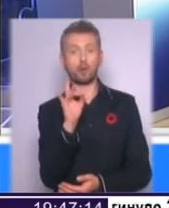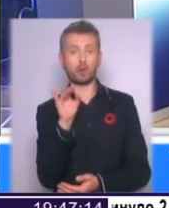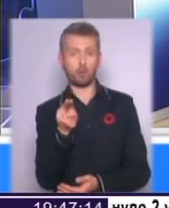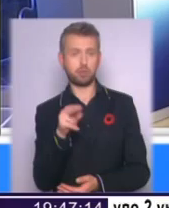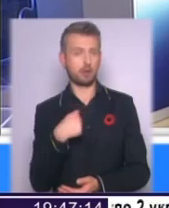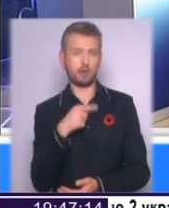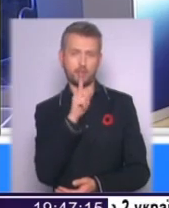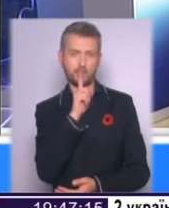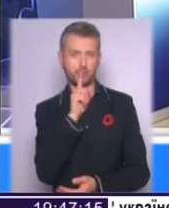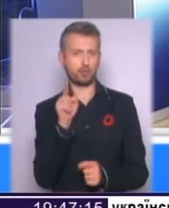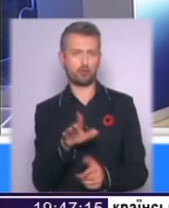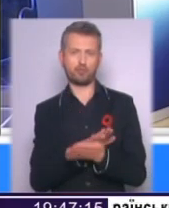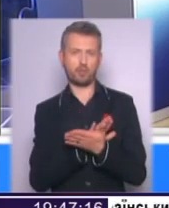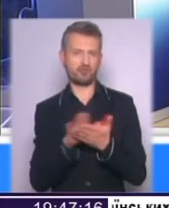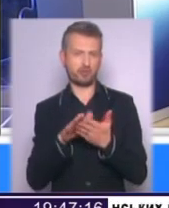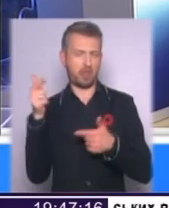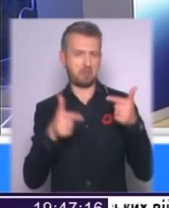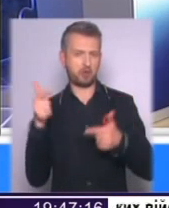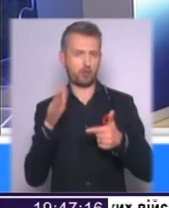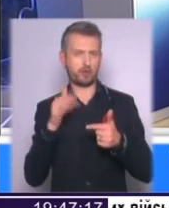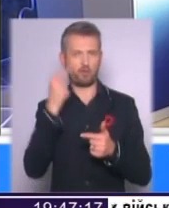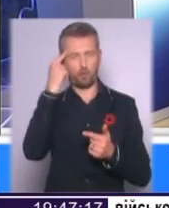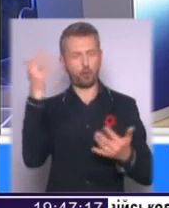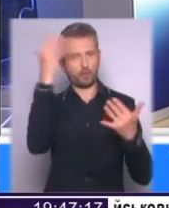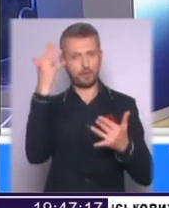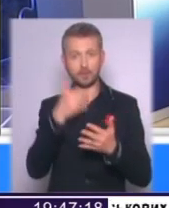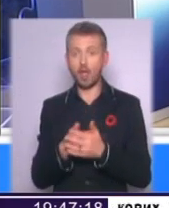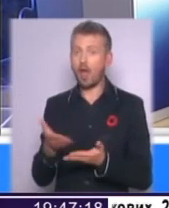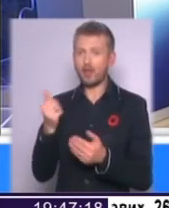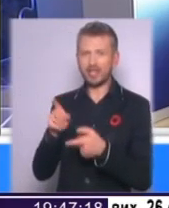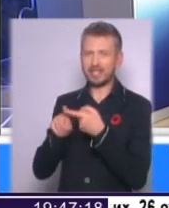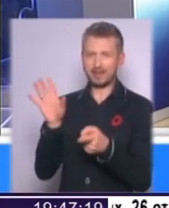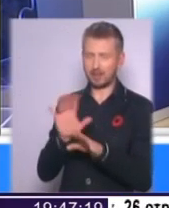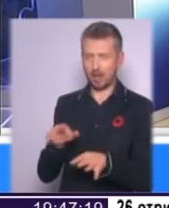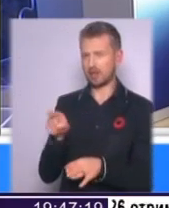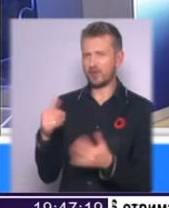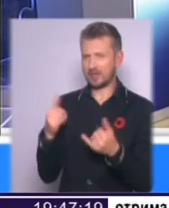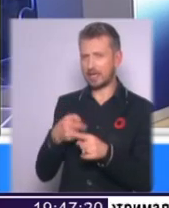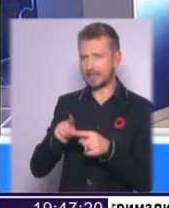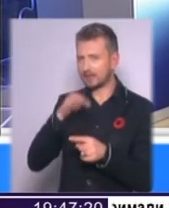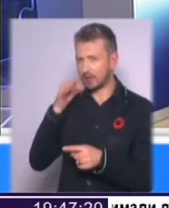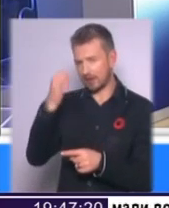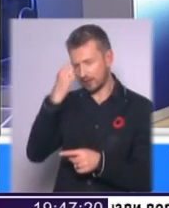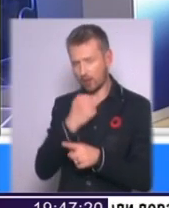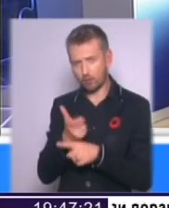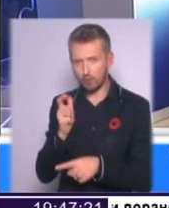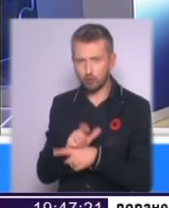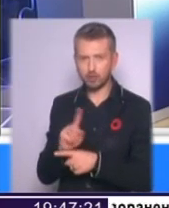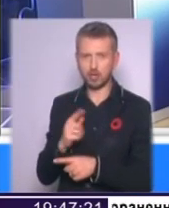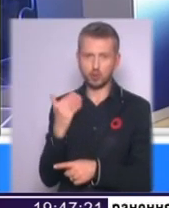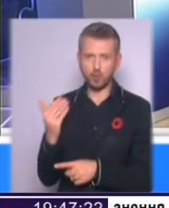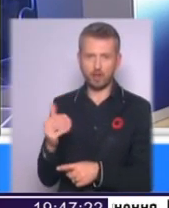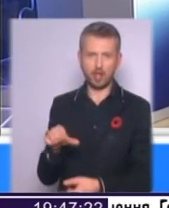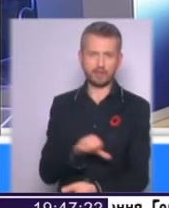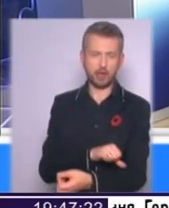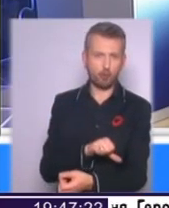одна непристойность. Шановні, давайте, а от не зникайте. От ви зараз це сказали. Дякуємо вам дуже за те, що ви, ну,